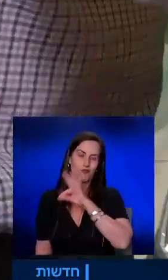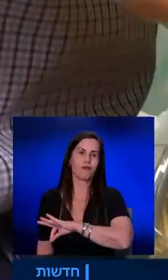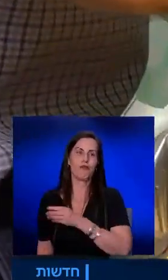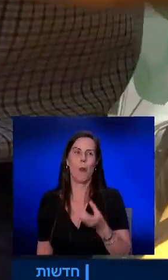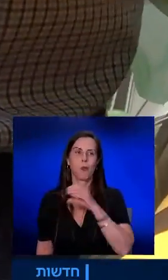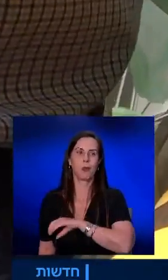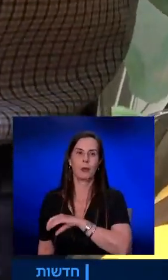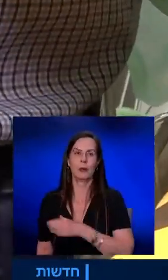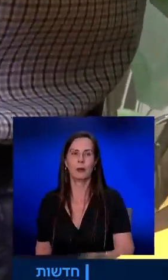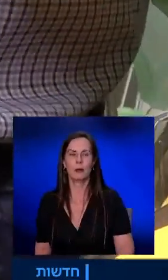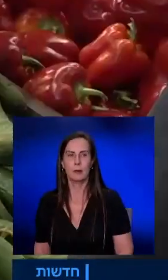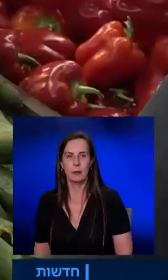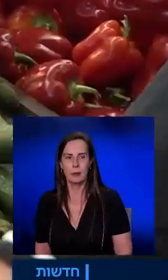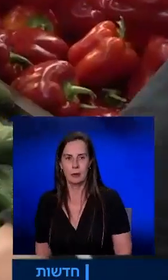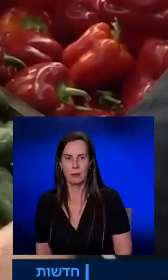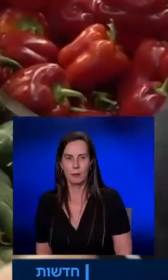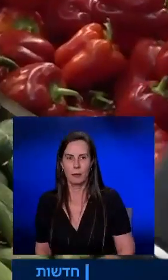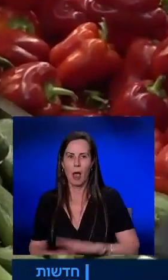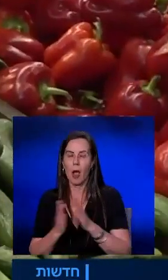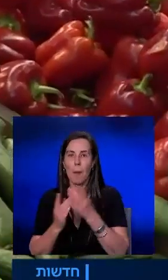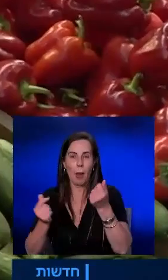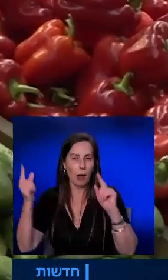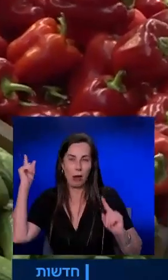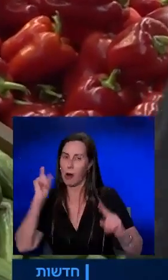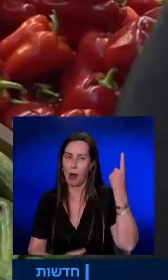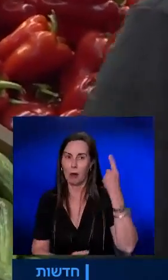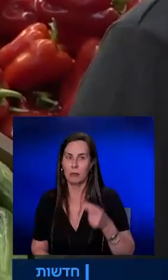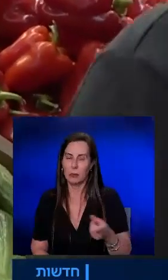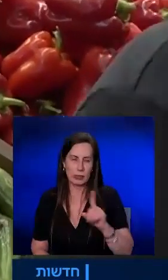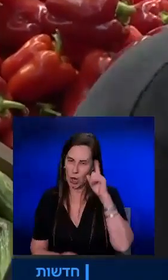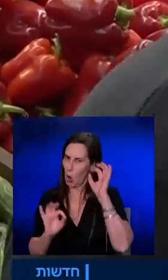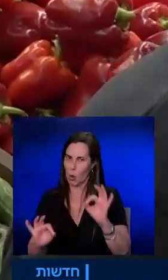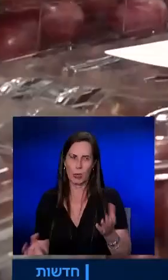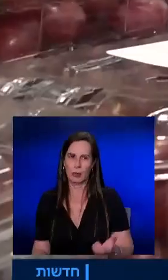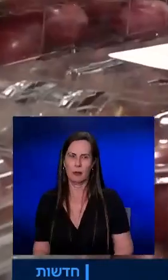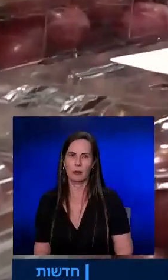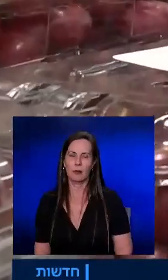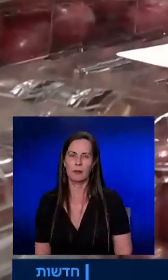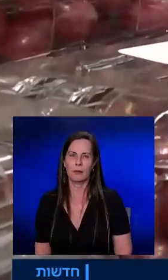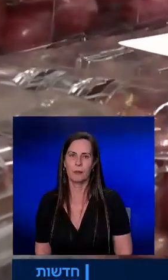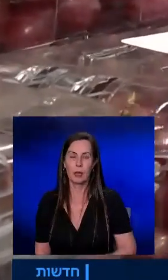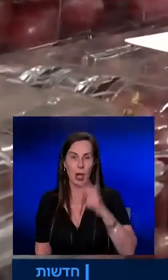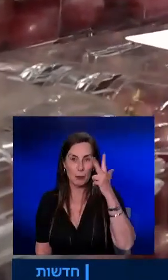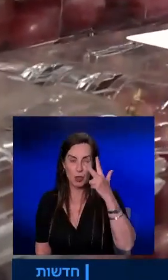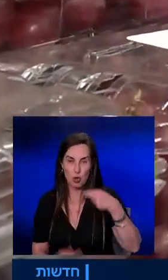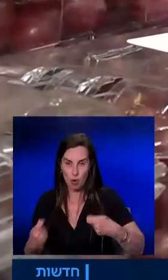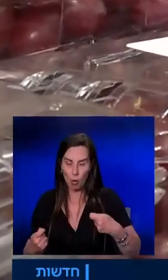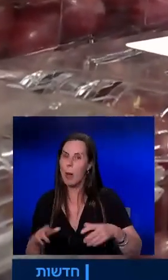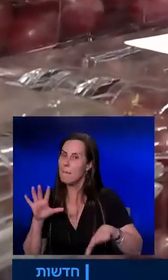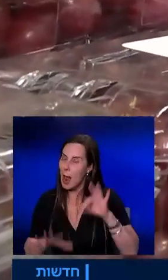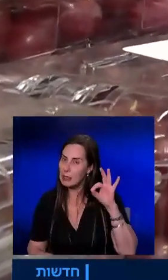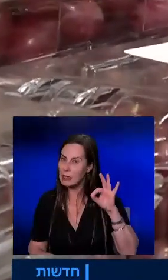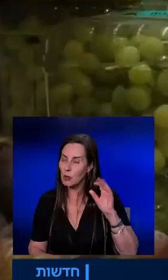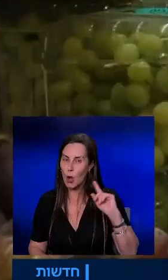את, את העמלות. הכל במחירים בשמיים, זה לא, זה משהו לא סביר. ביום שלישי שוק מצאנו כי לא